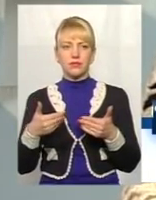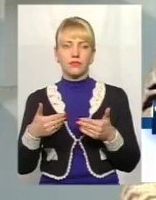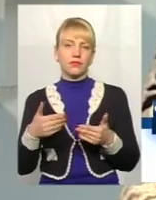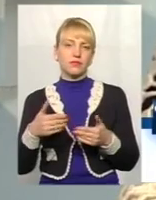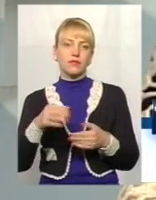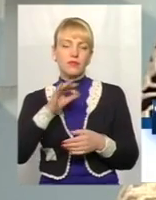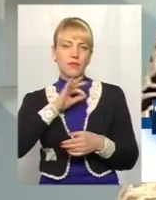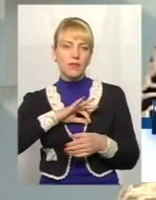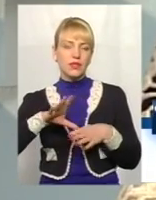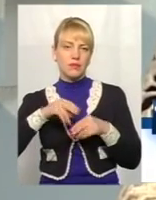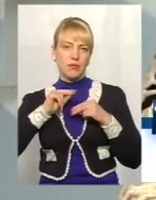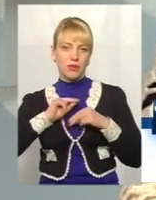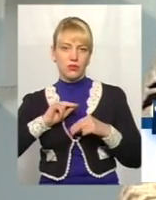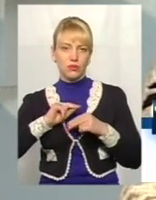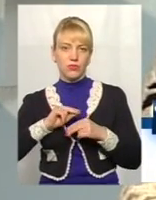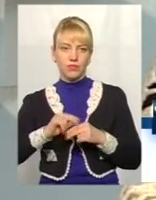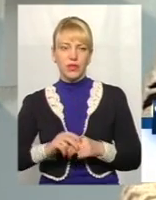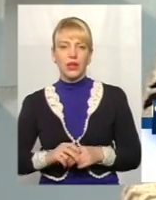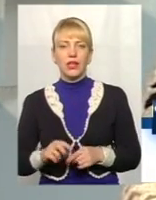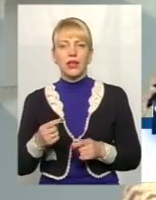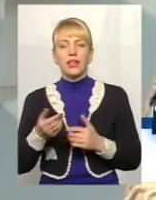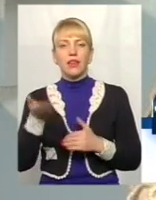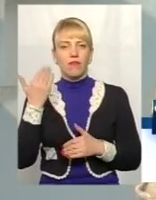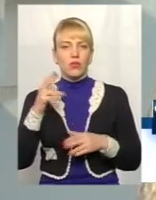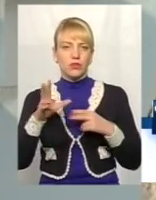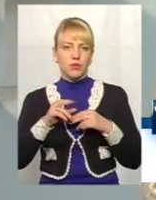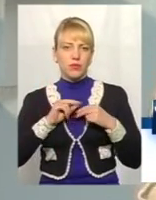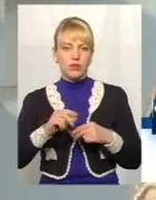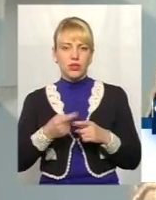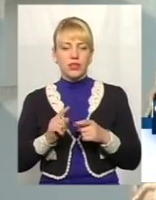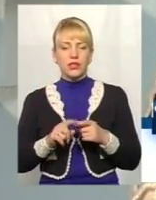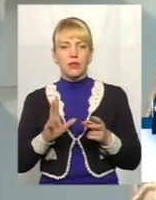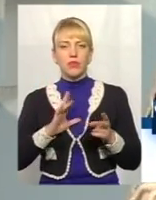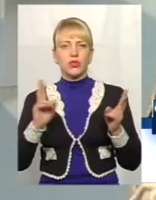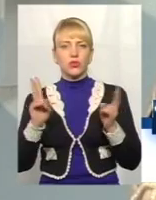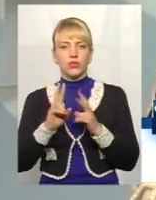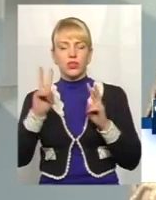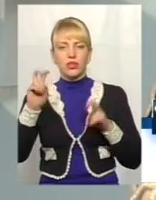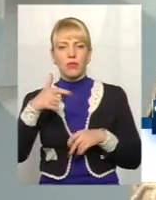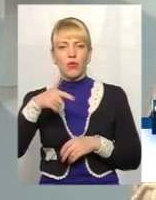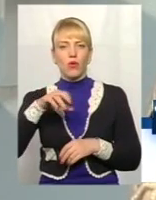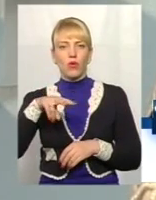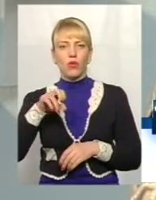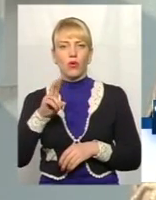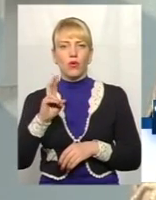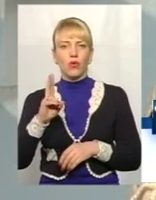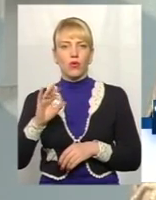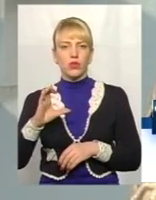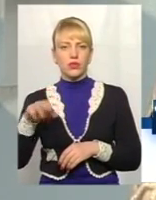плідно і давно співпрацюємо. Це була зустріч з теми Голокосту. І ви